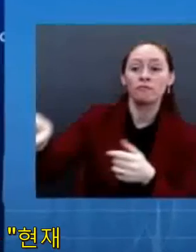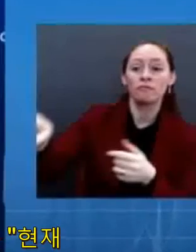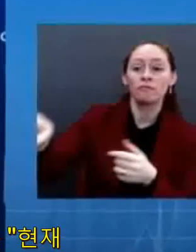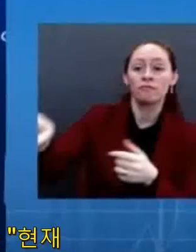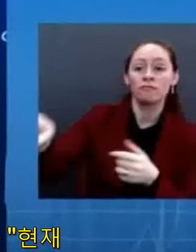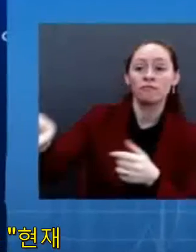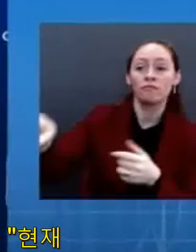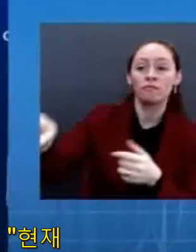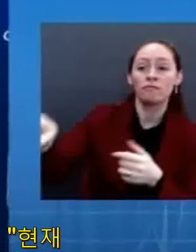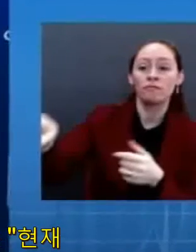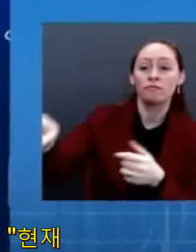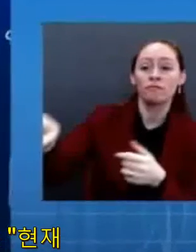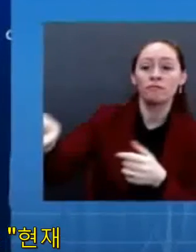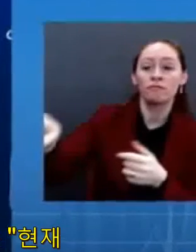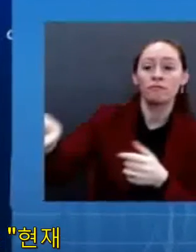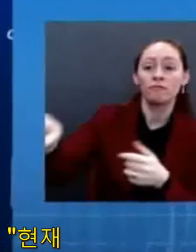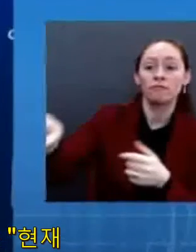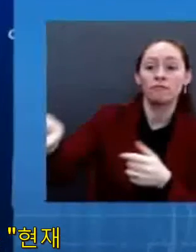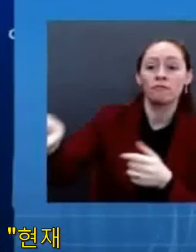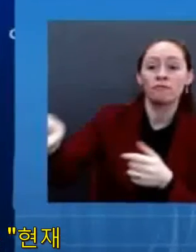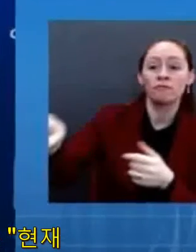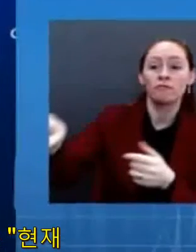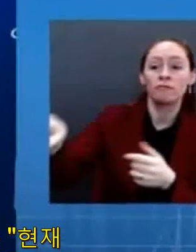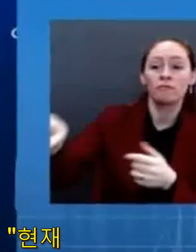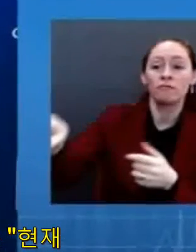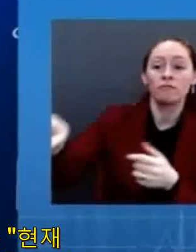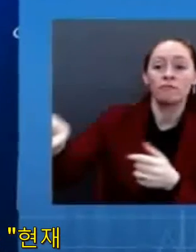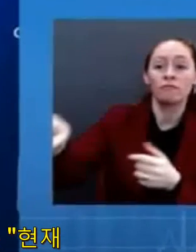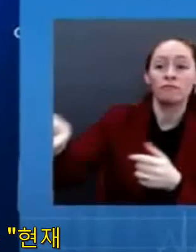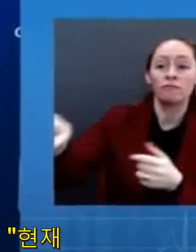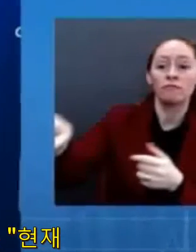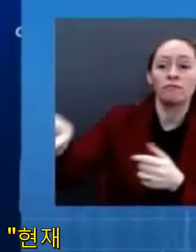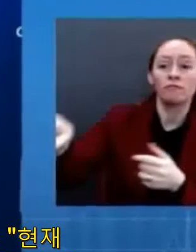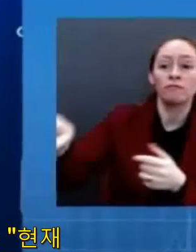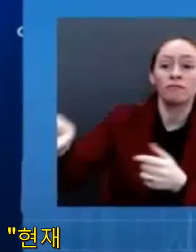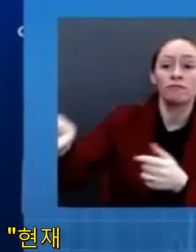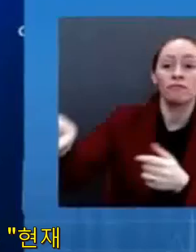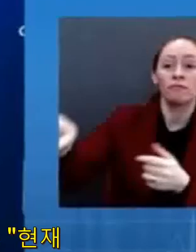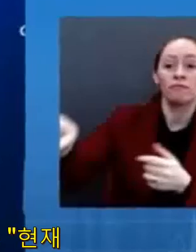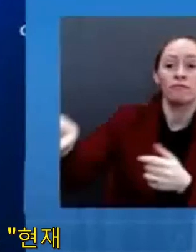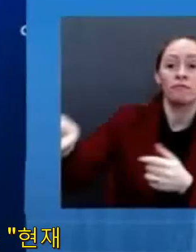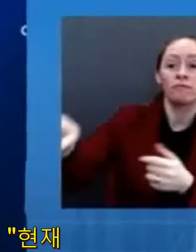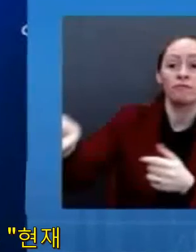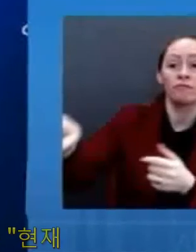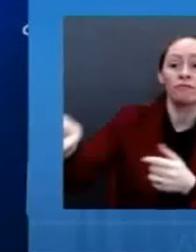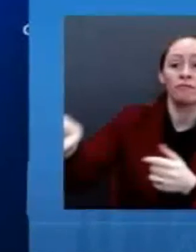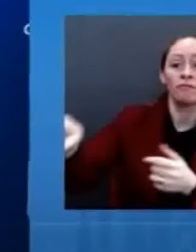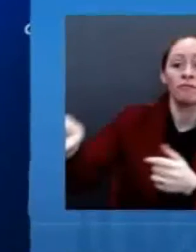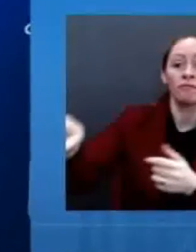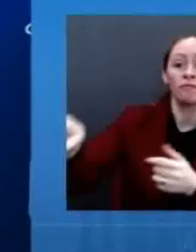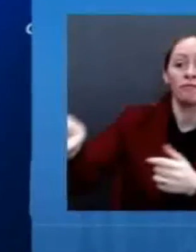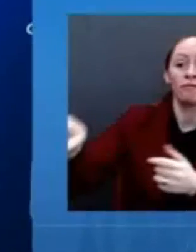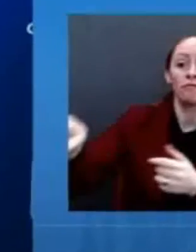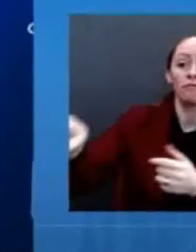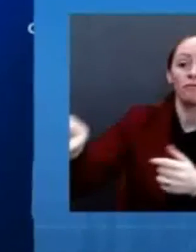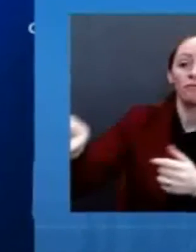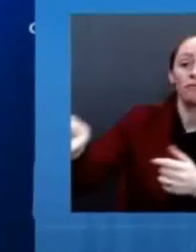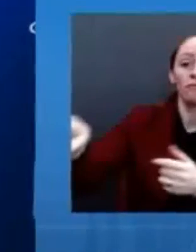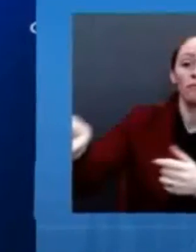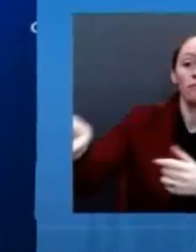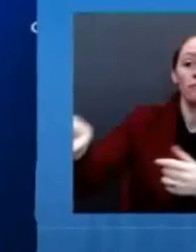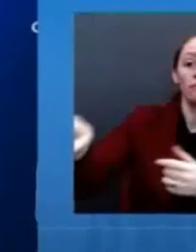설명했다. 아울러 이날 오후로 예정된 예방접종 자문위에 12세 이상 부스터샷 확대 논의를 거론, 위원회 논의 청취를 고대한다라고